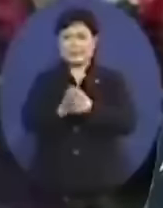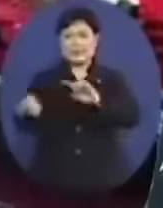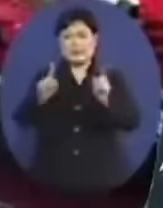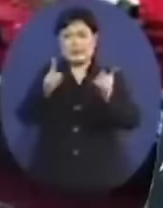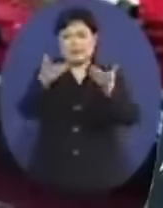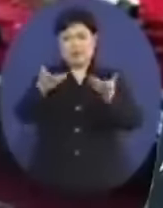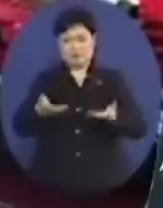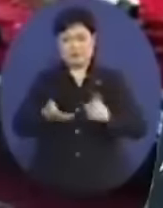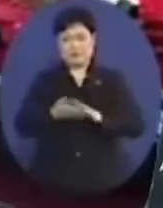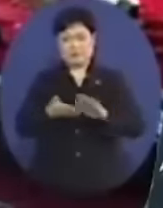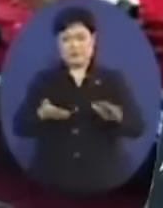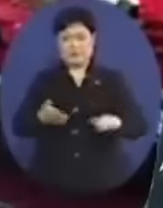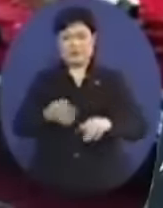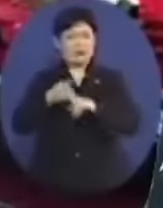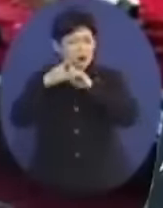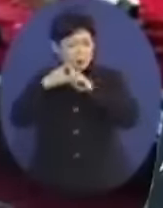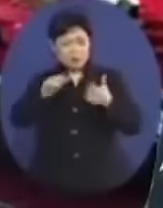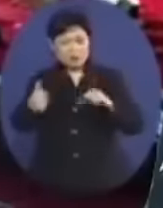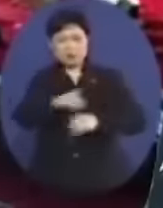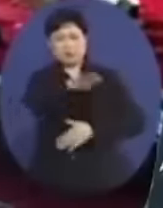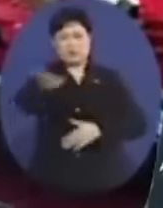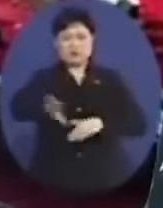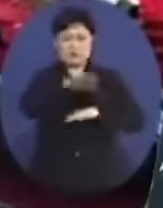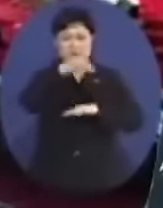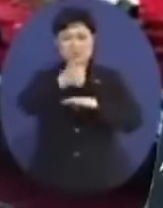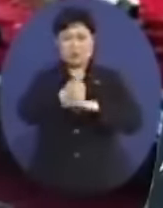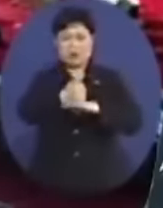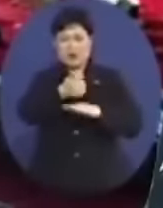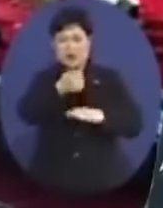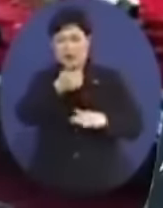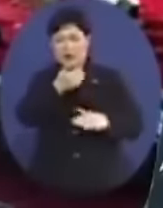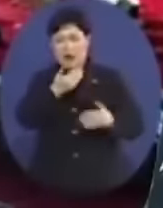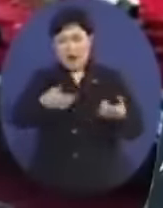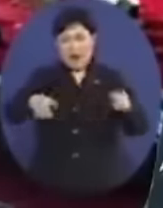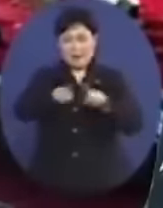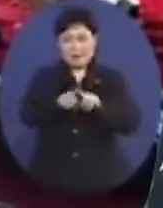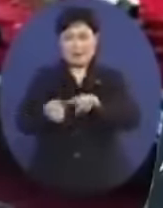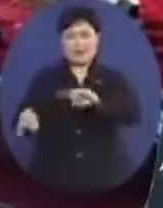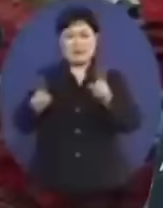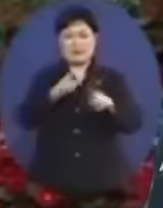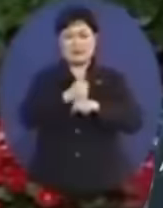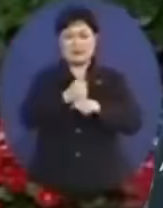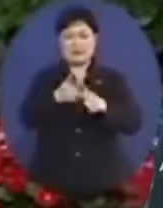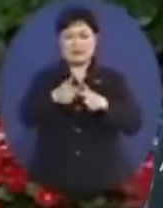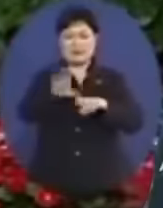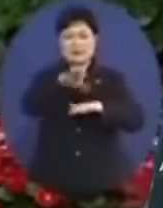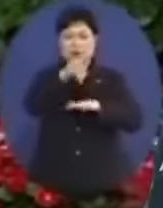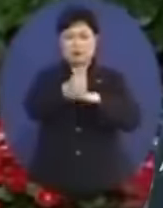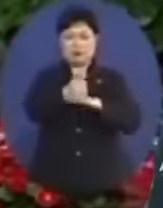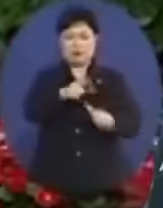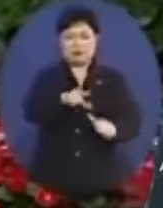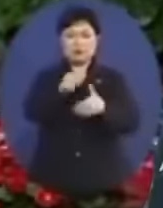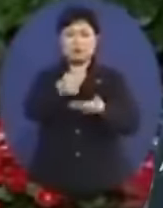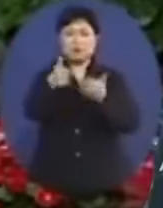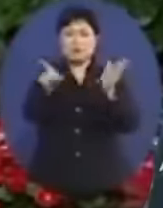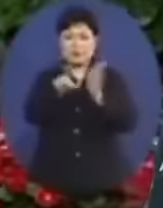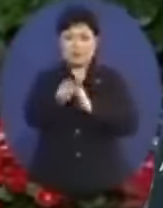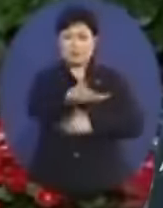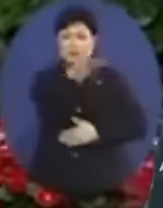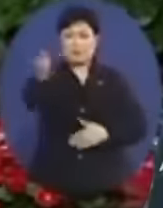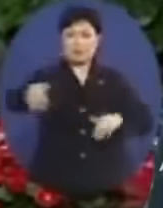주셨다 허물로 죽은 우리를 그리스도와 함께 살리셨습니다 예수 그리스도를 구주로 믿는 여러분은 오늘